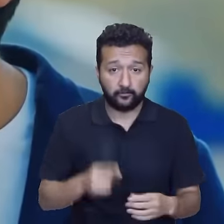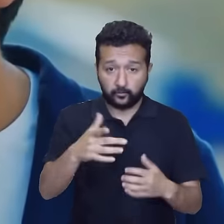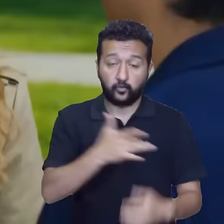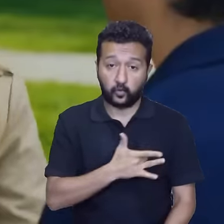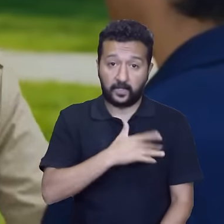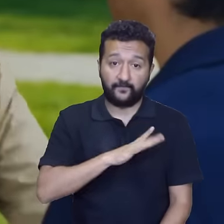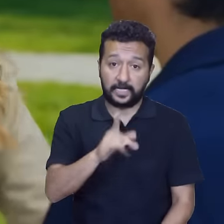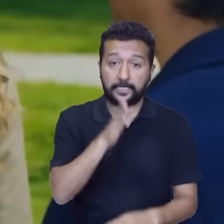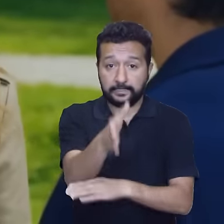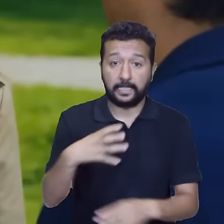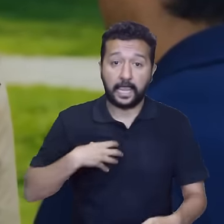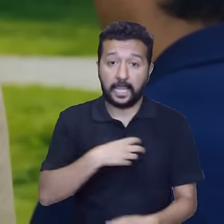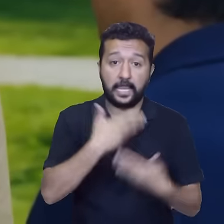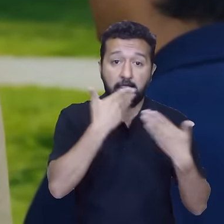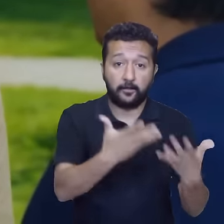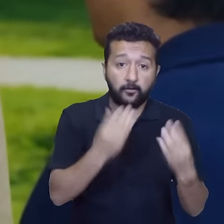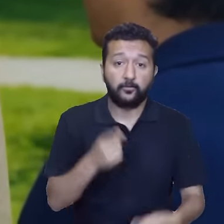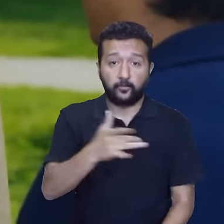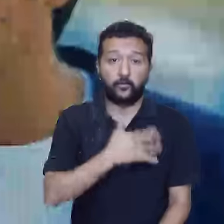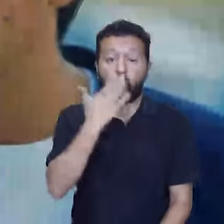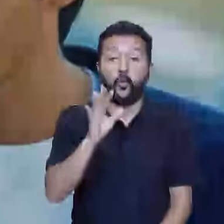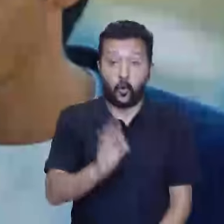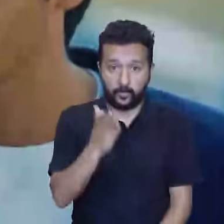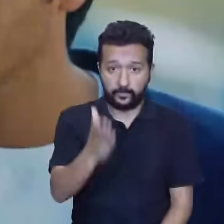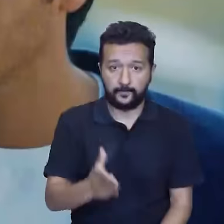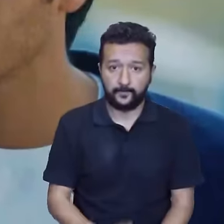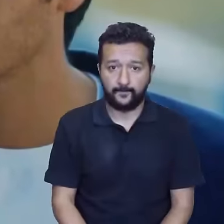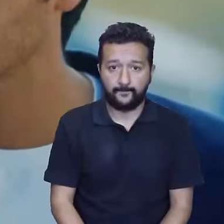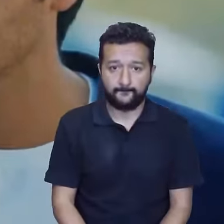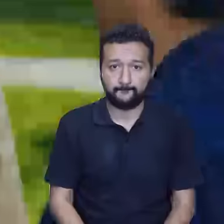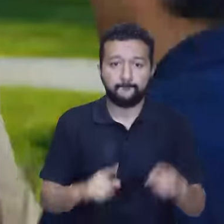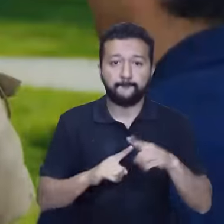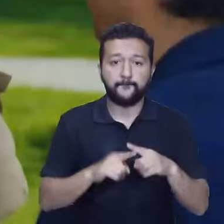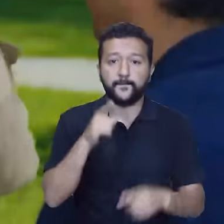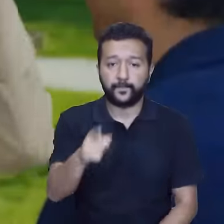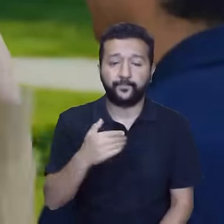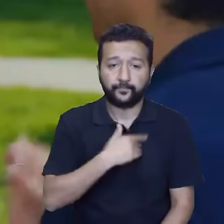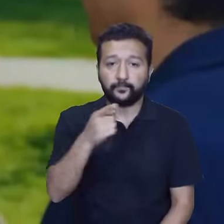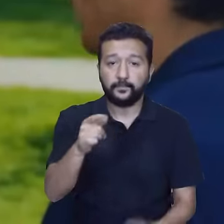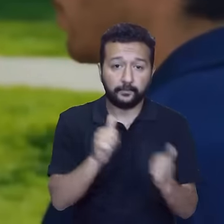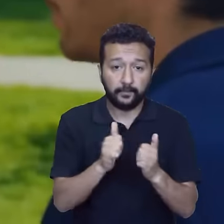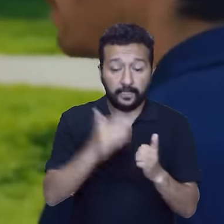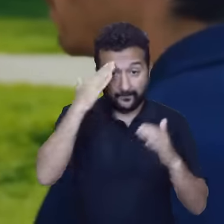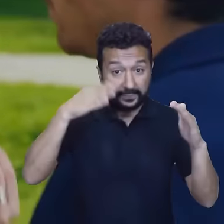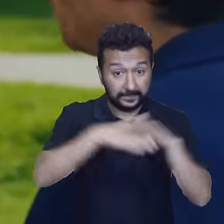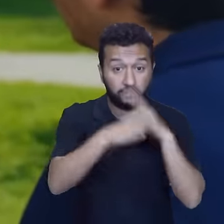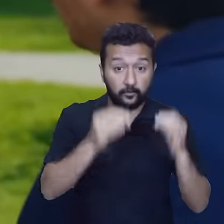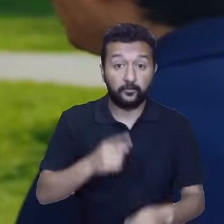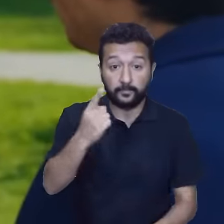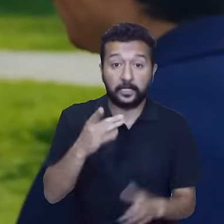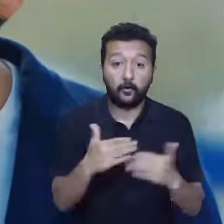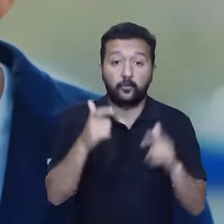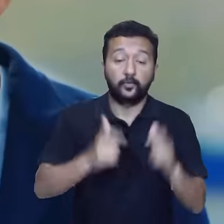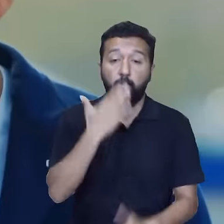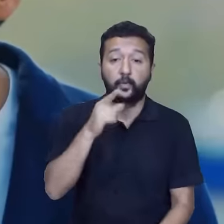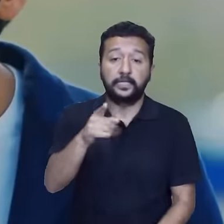kadar yüreğin var ama gidip annene itiraf edebilecek kadar yüreğin yok. Öyle mi? Tarık, bizim seninle başımızı sokabileceğimiz bir göz